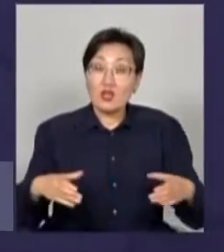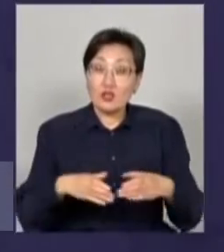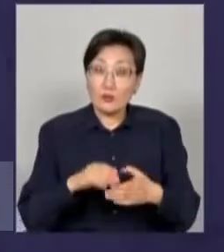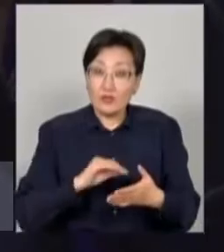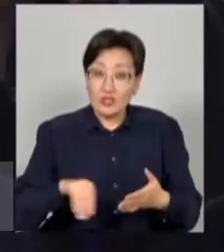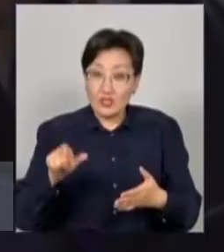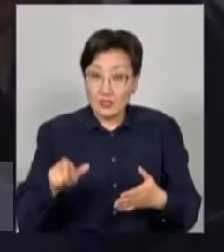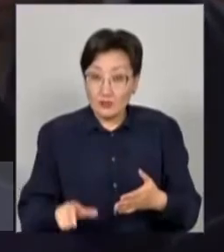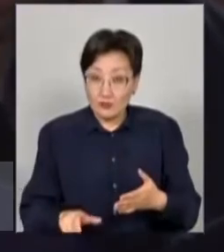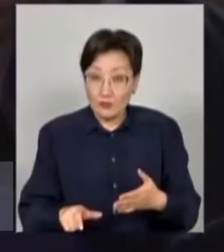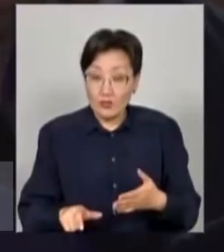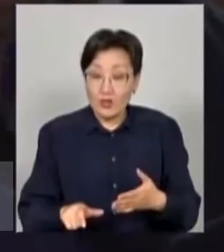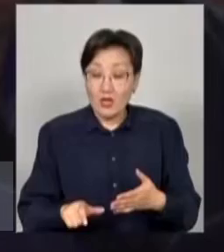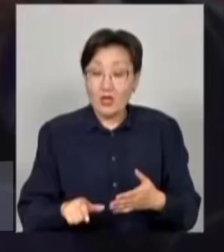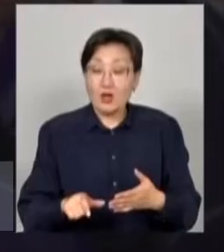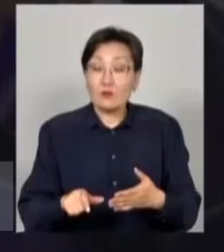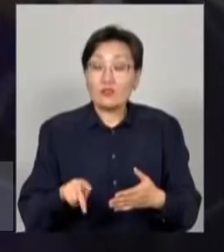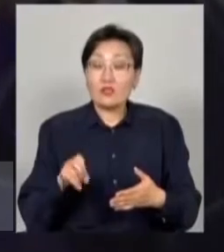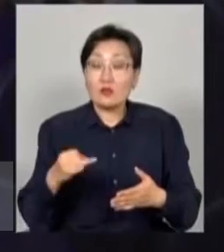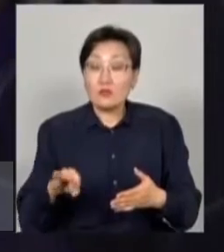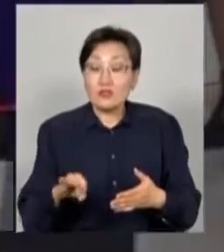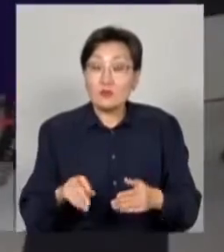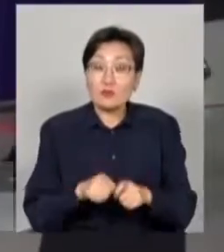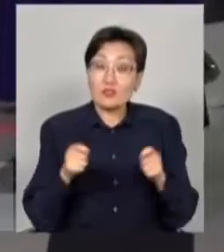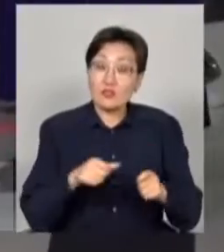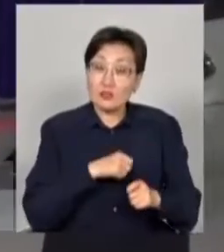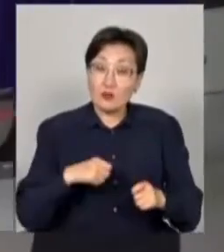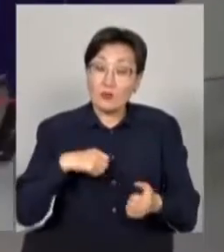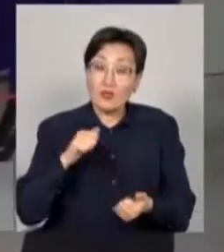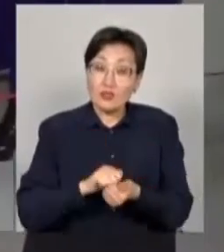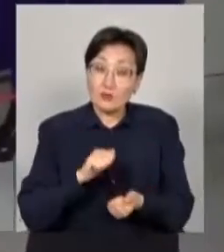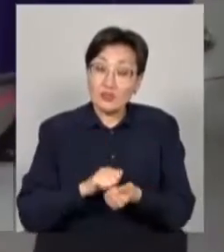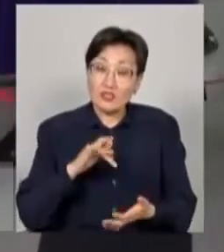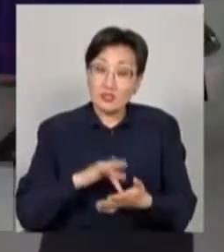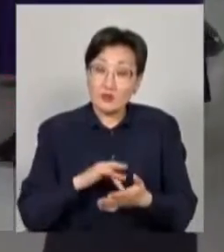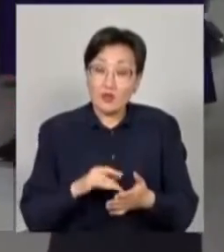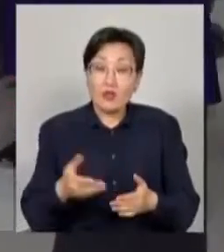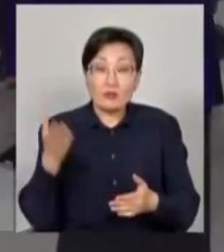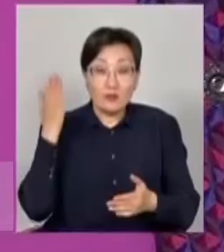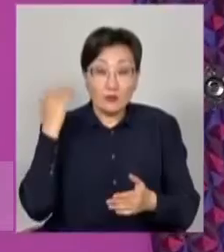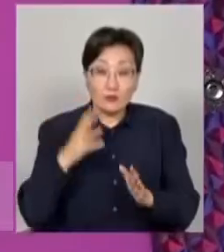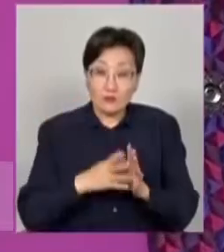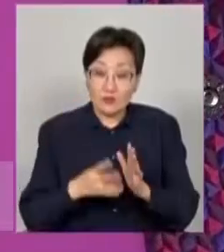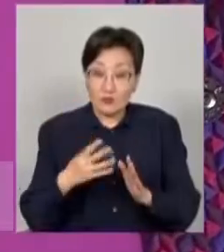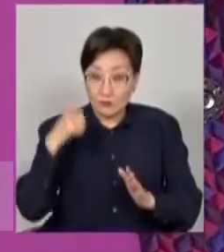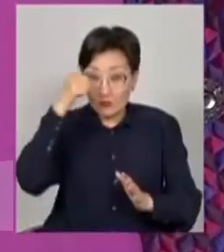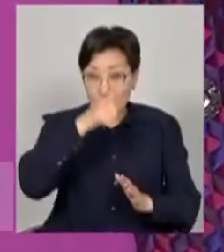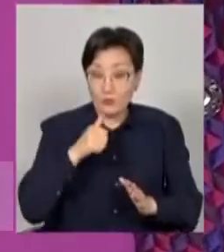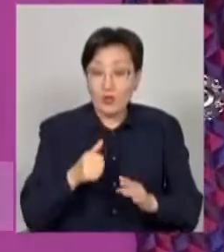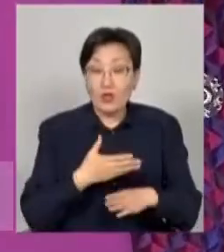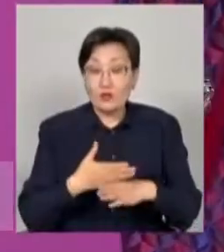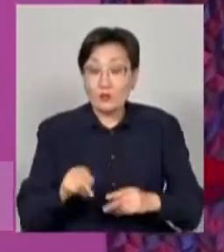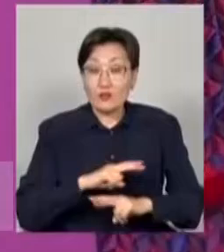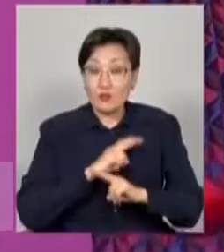Тандая Кинеева. Он, по словам Гульнар, Тандая КЗ и основал сам пресс-центр еще в далеком 1994 году. Но, говорит она,